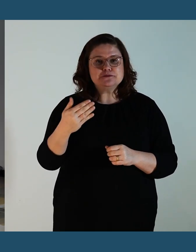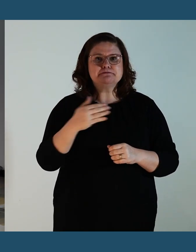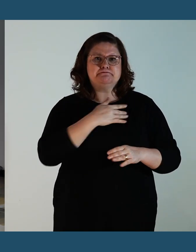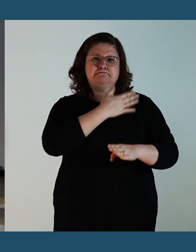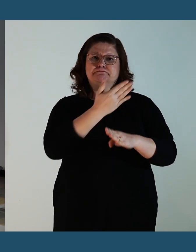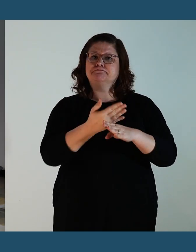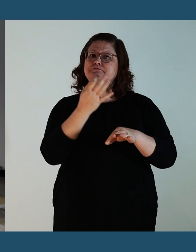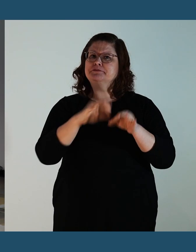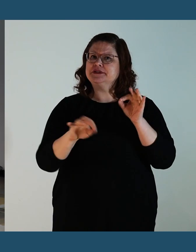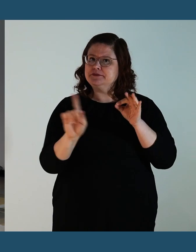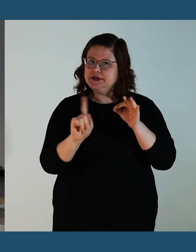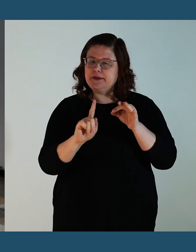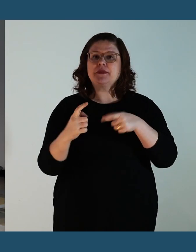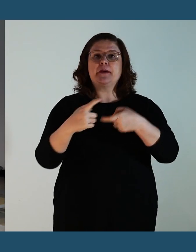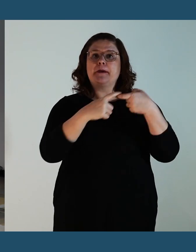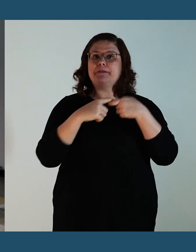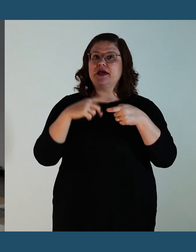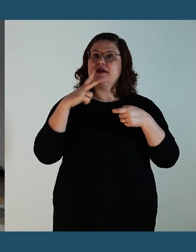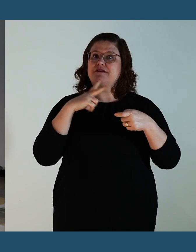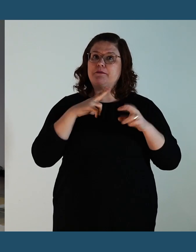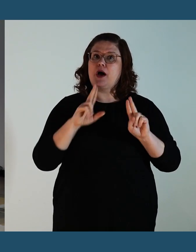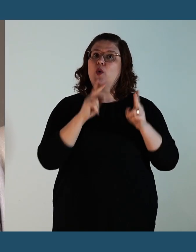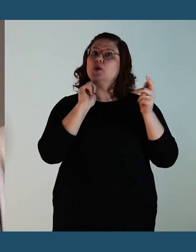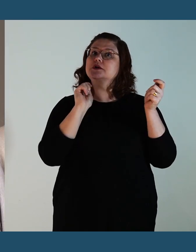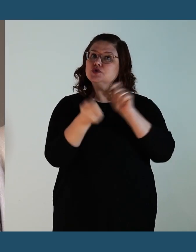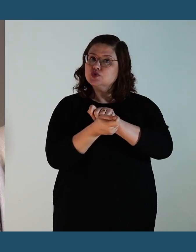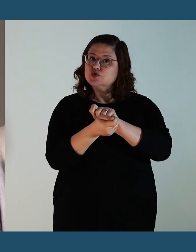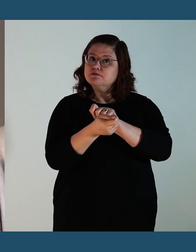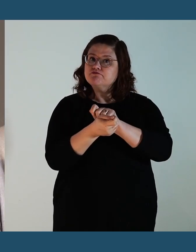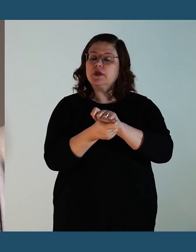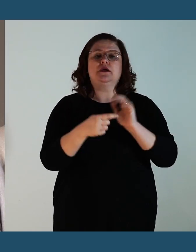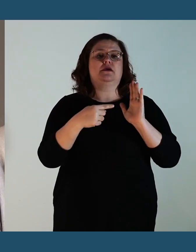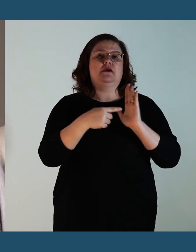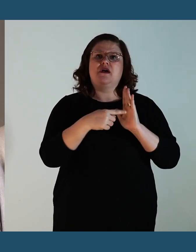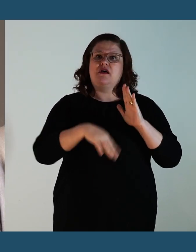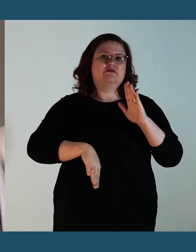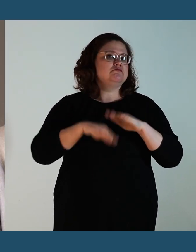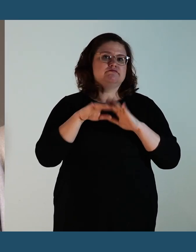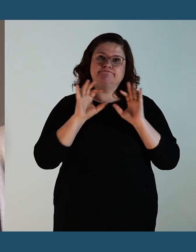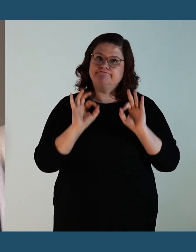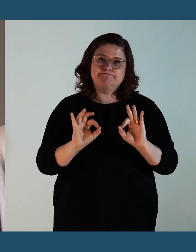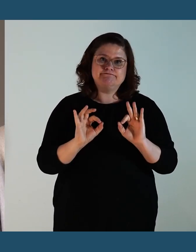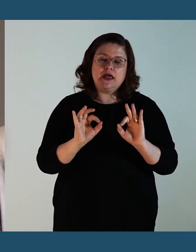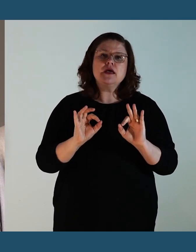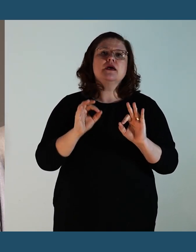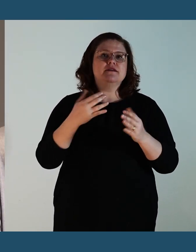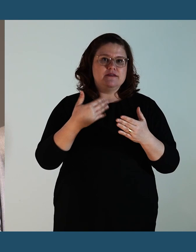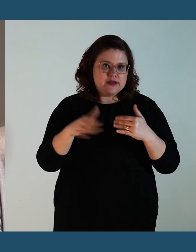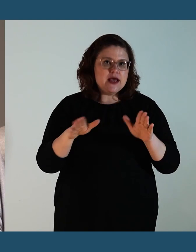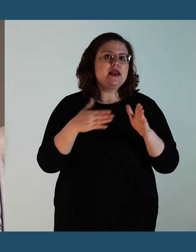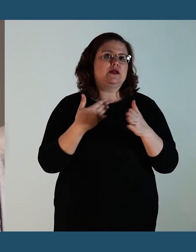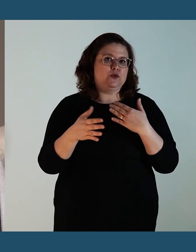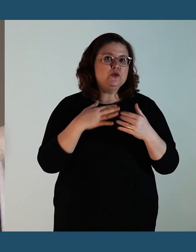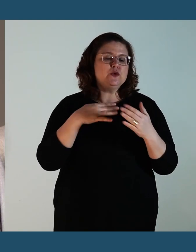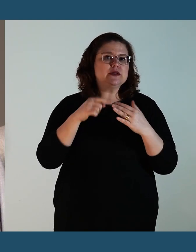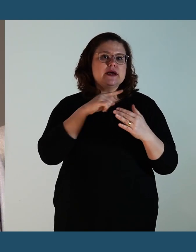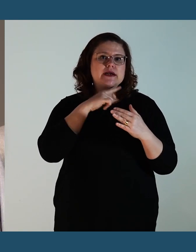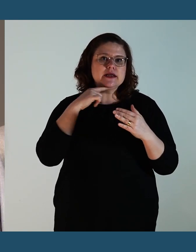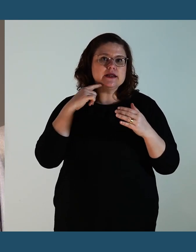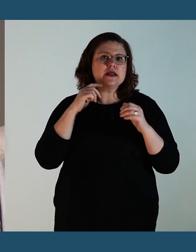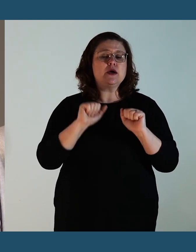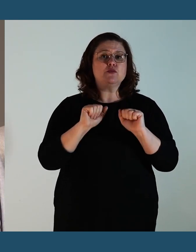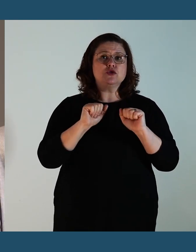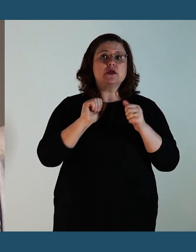tuon perhevapaa-uudistuksen, että se ei ole täydellinen missään tapauksessa. Siinä on vielä paljon tehtävää, mutta se on